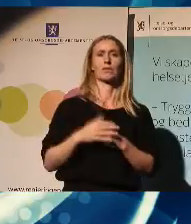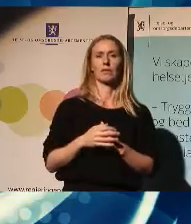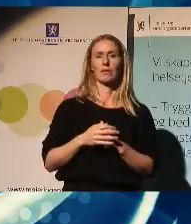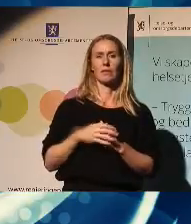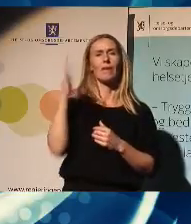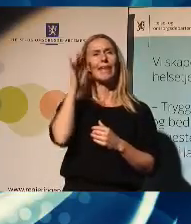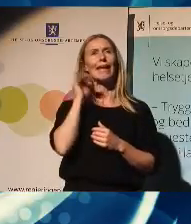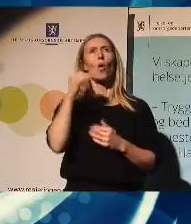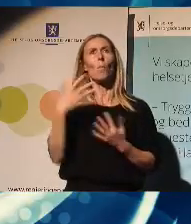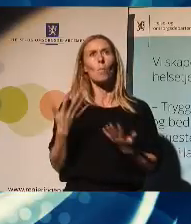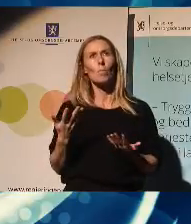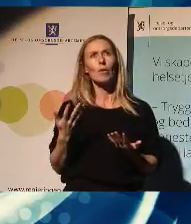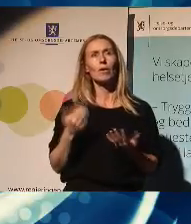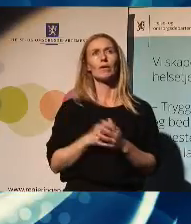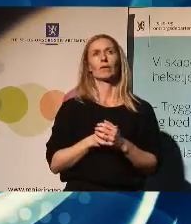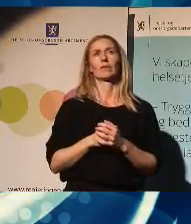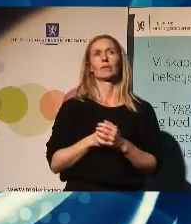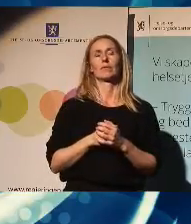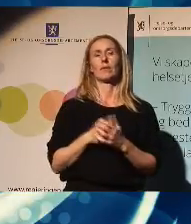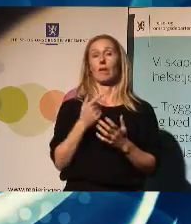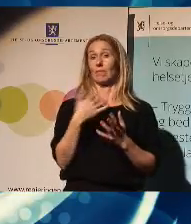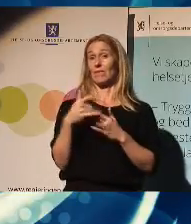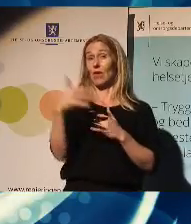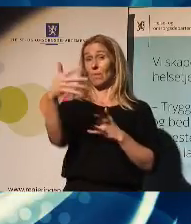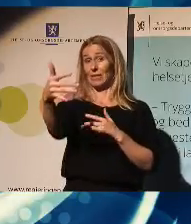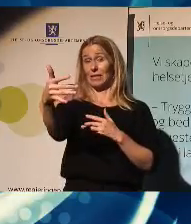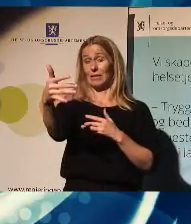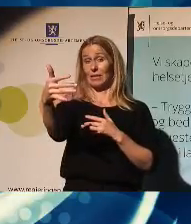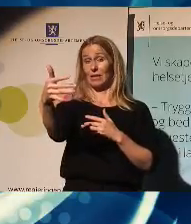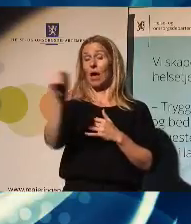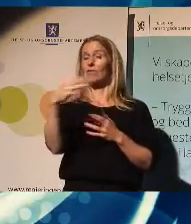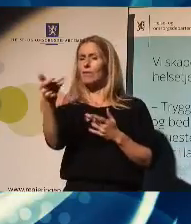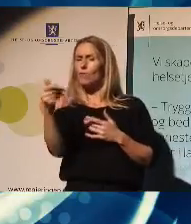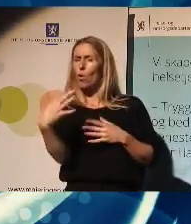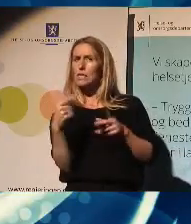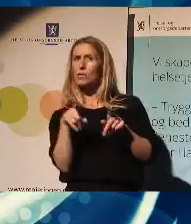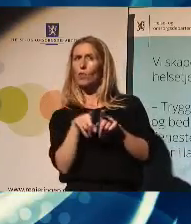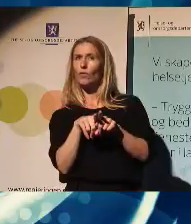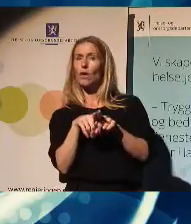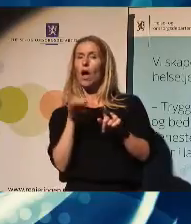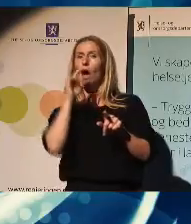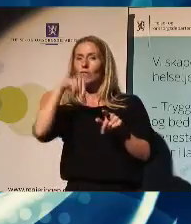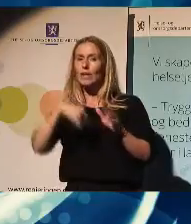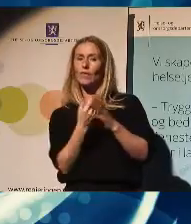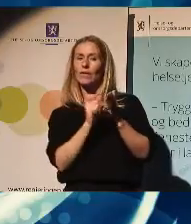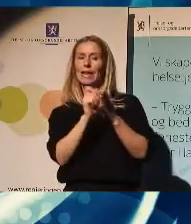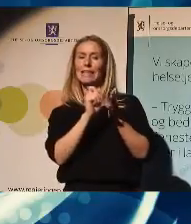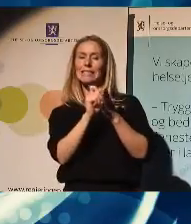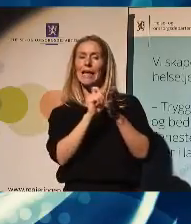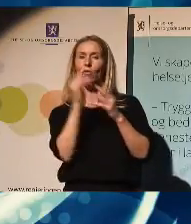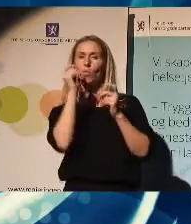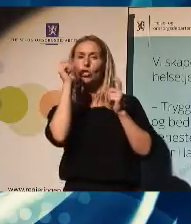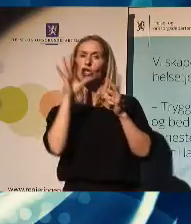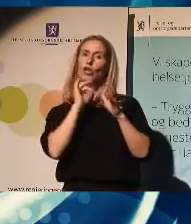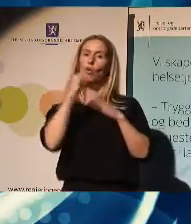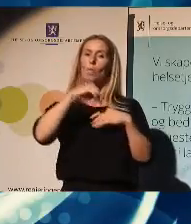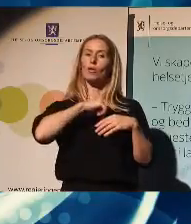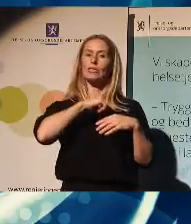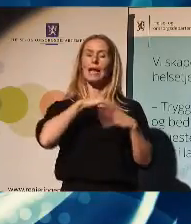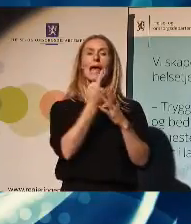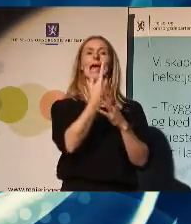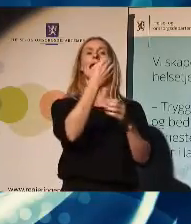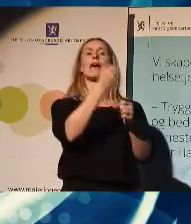Tenk om vi i framtiden får det sånn at vi registrerer opplysningen om oss selv en